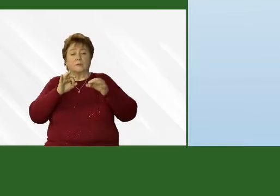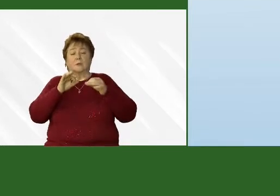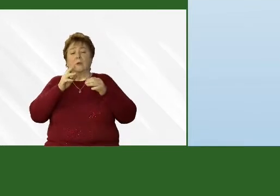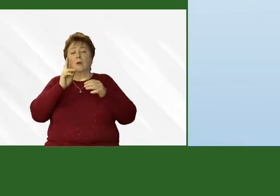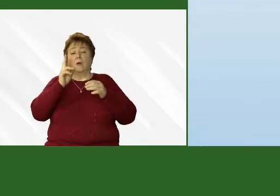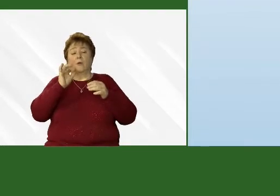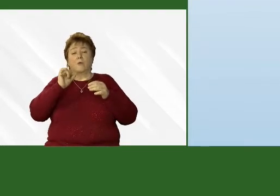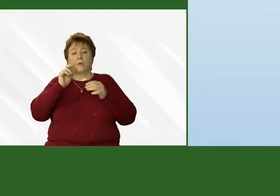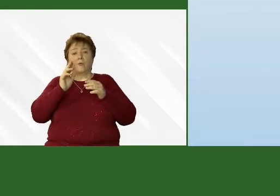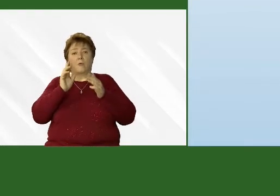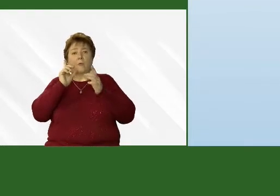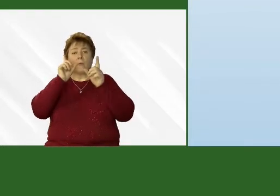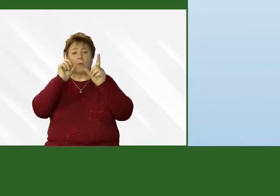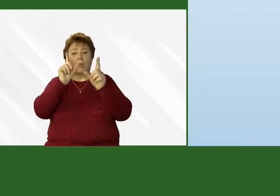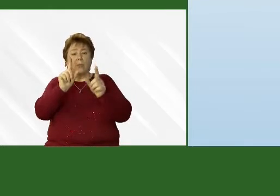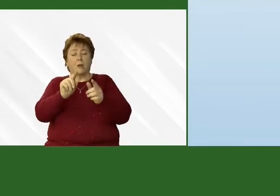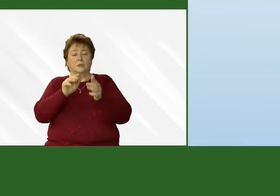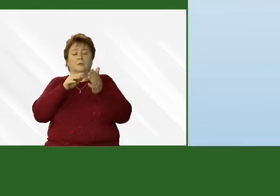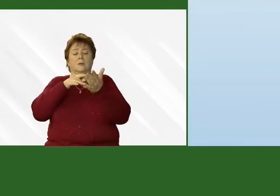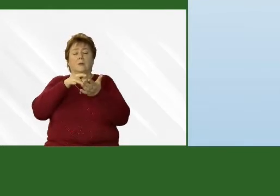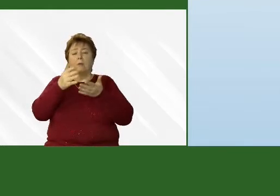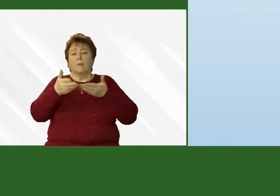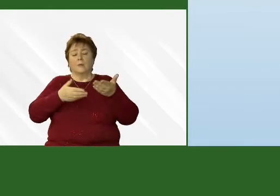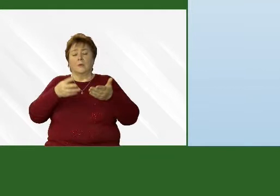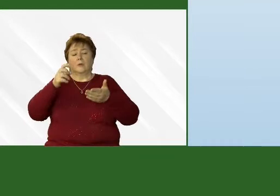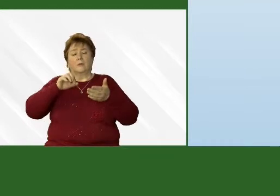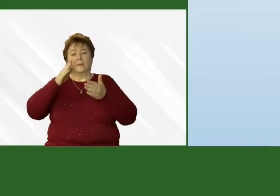Высвободившись, Кук пошел далее на юг и в конце января